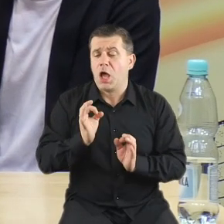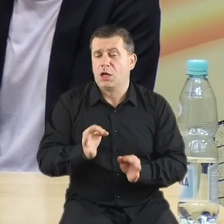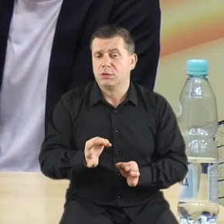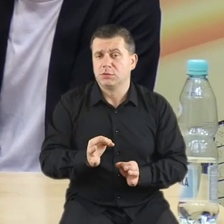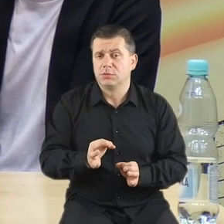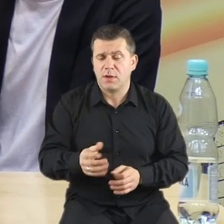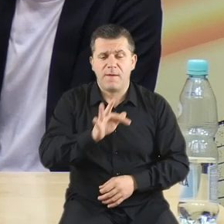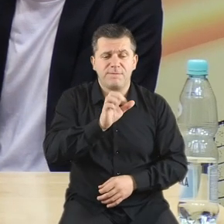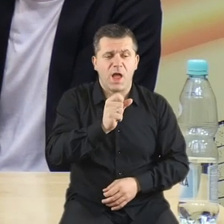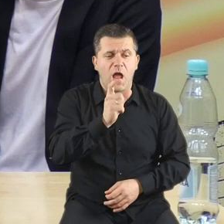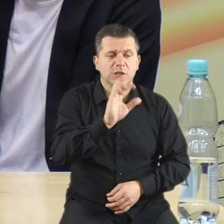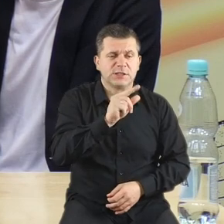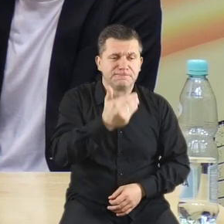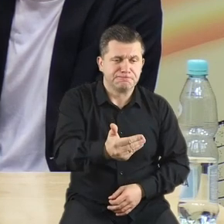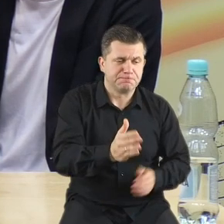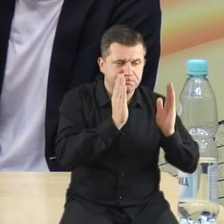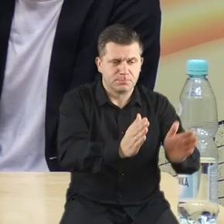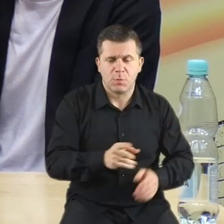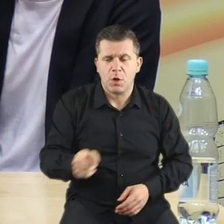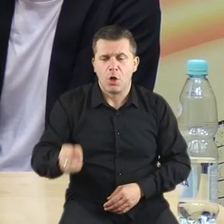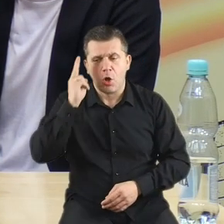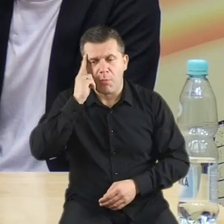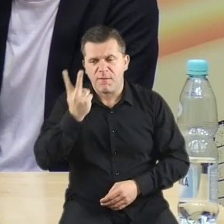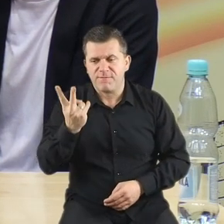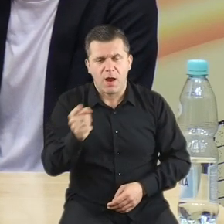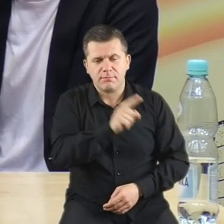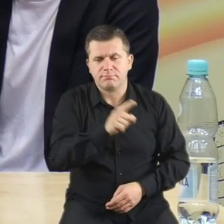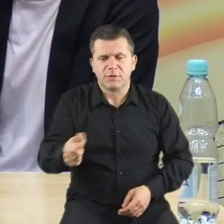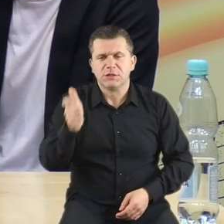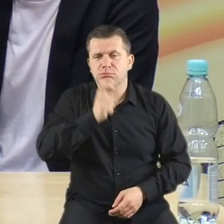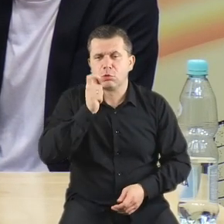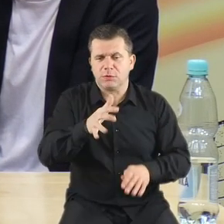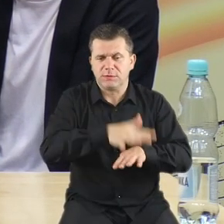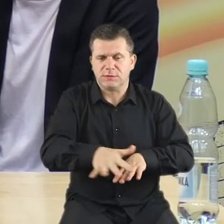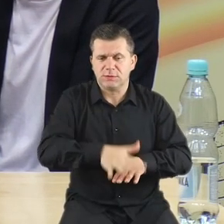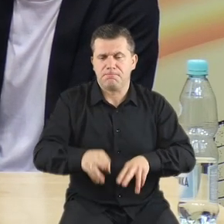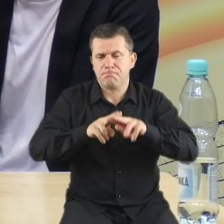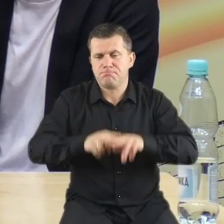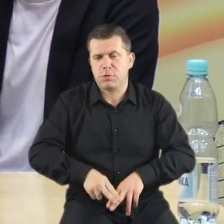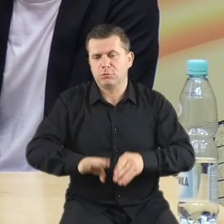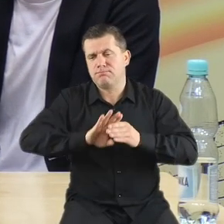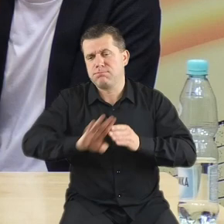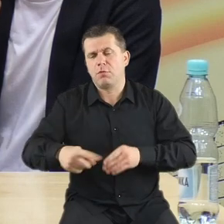faszyzm i komunizm. Dwa zbrodnicze systemy, które pozostawiły po sobie no, miliony ofiar.